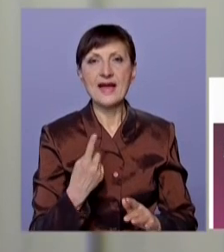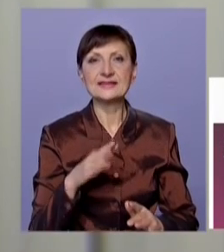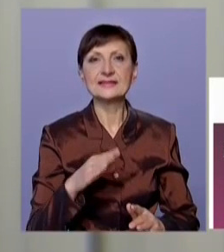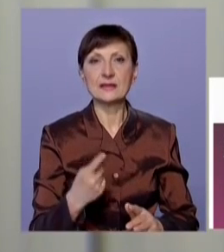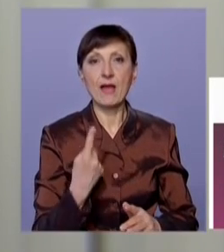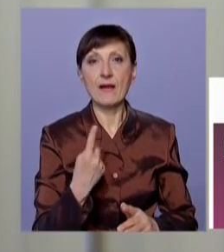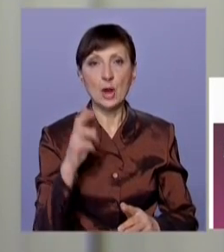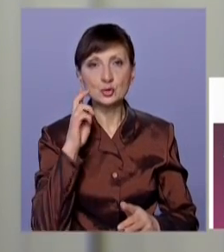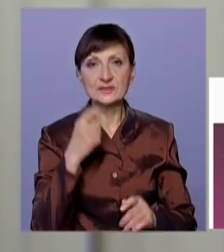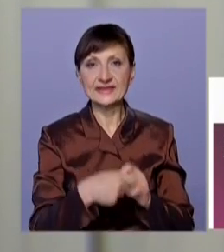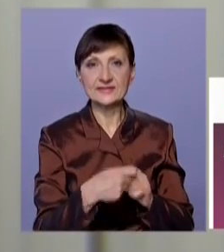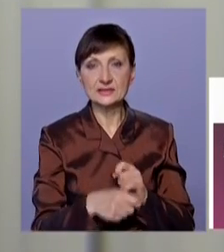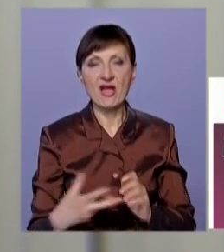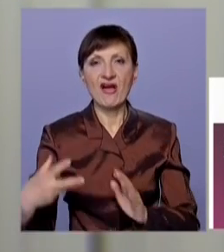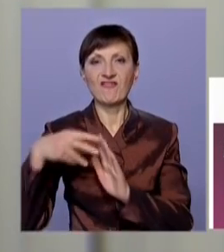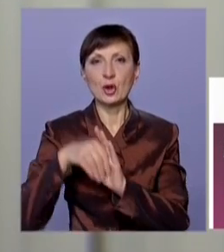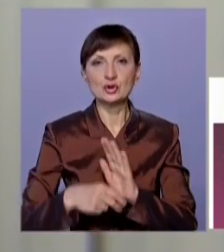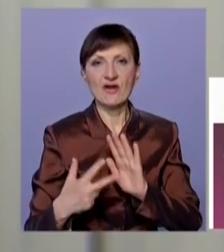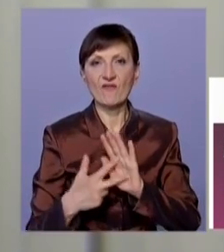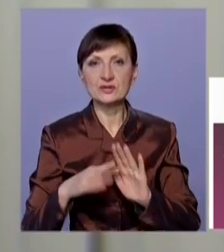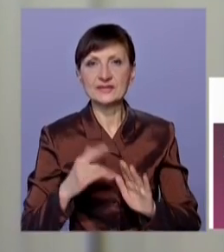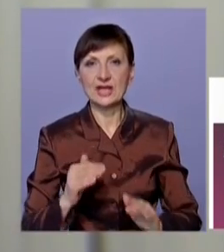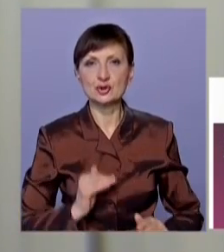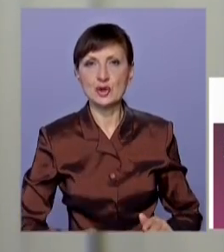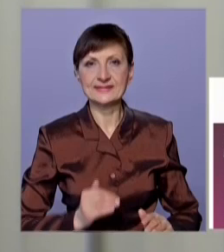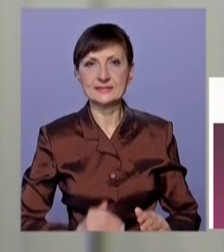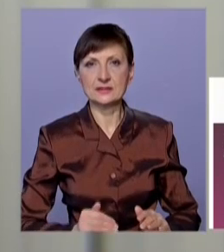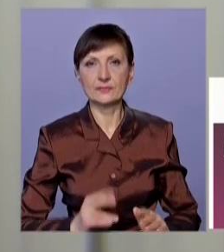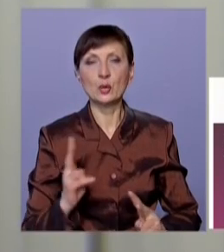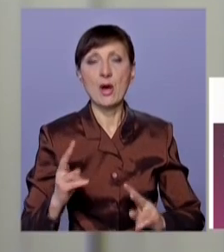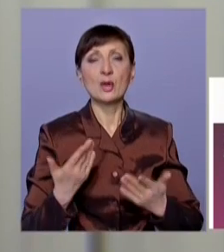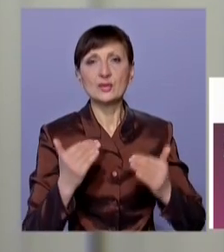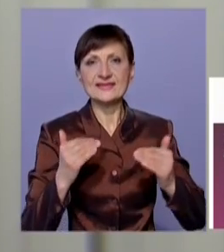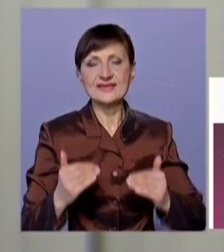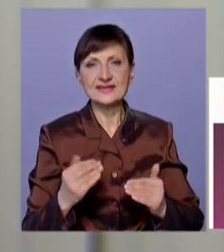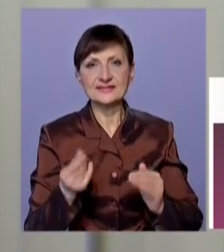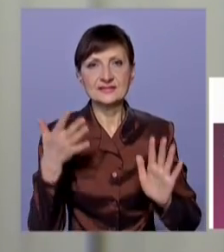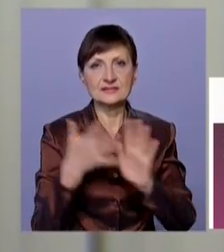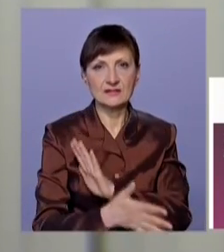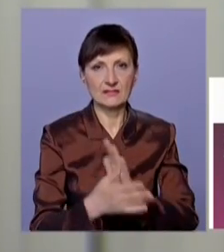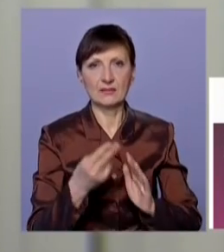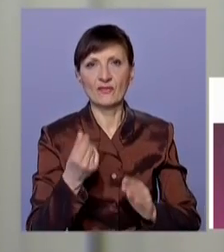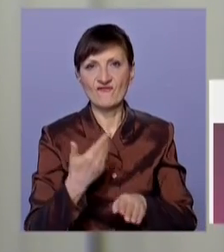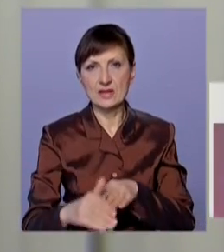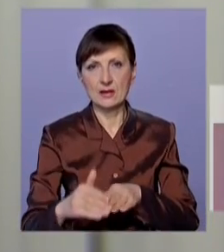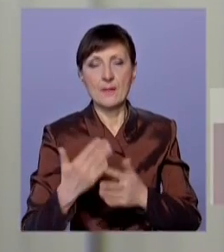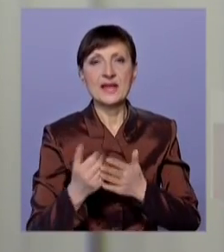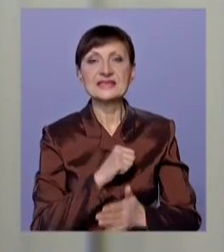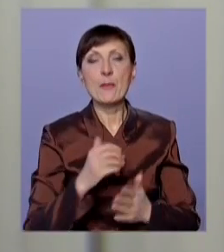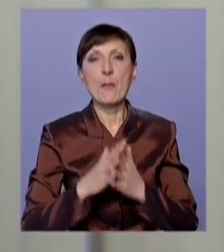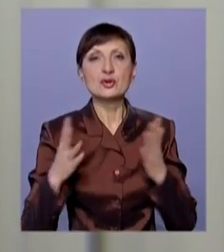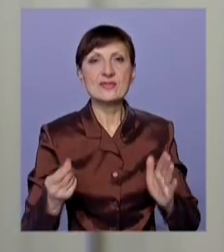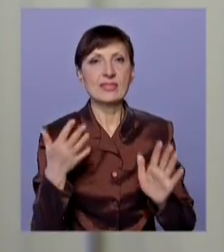тенге государственных инвестиций вложено 8 тенге частных. Но есть низкий темп освоения выделенных средств. Например, самое